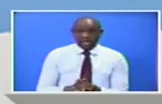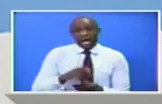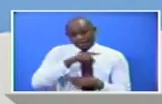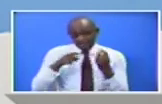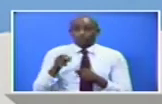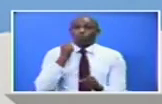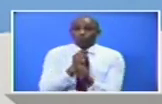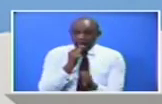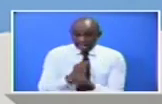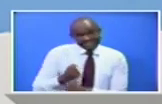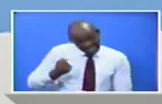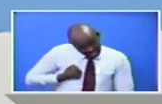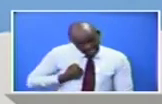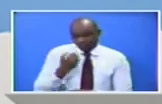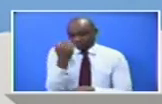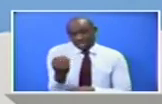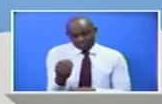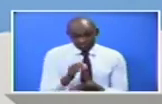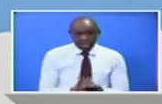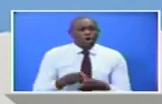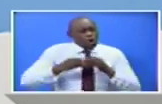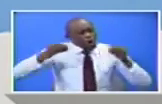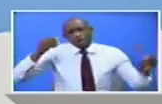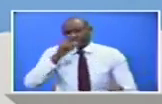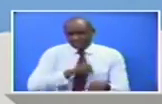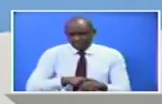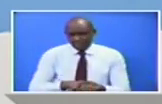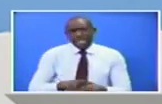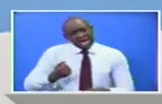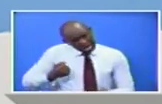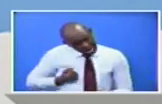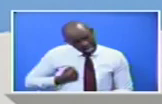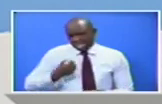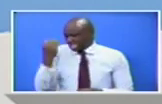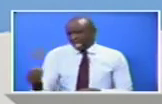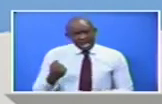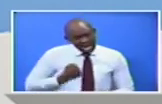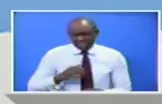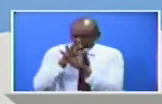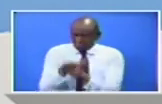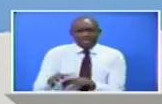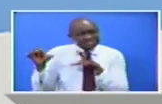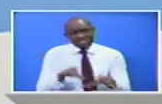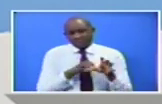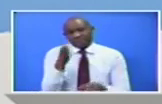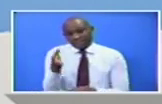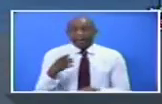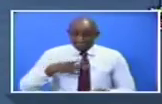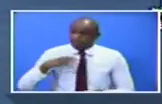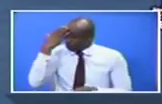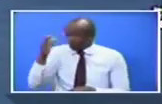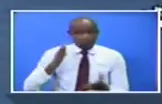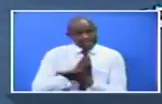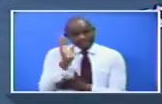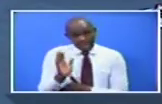ya wafanyikazi wasichana wadogo. Kwa muda mrefu wasichana wadogo wamekuwa kidhulumiwa, wale ambao hawajui haki zao.